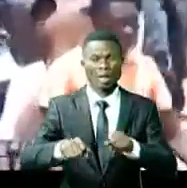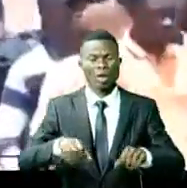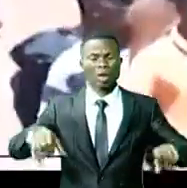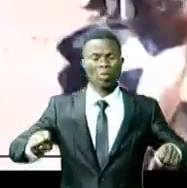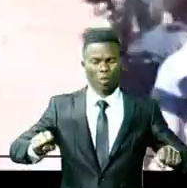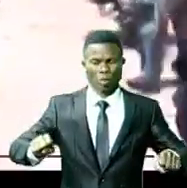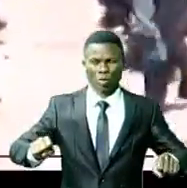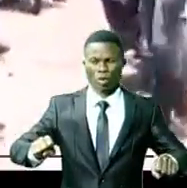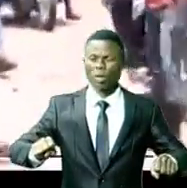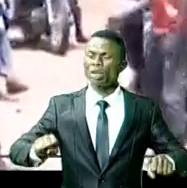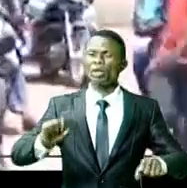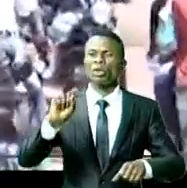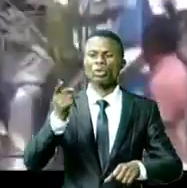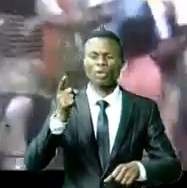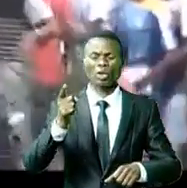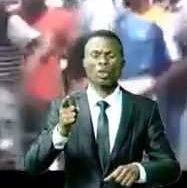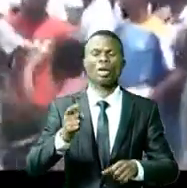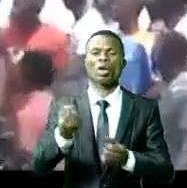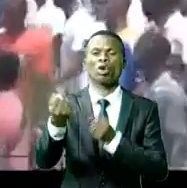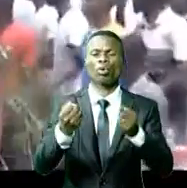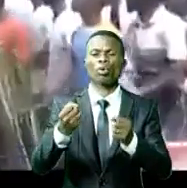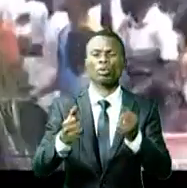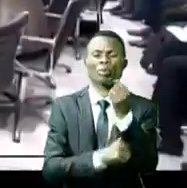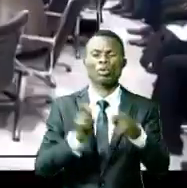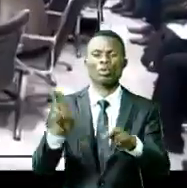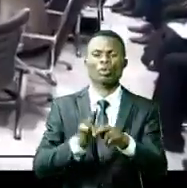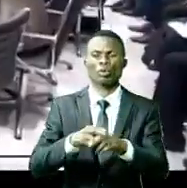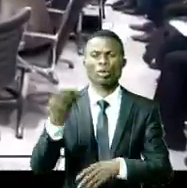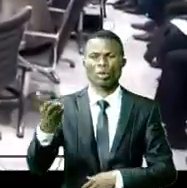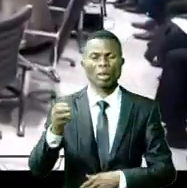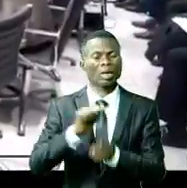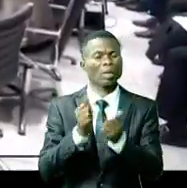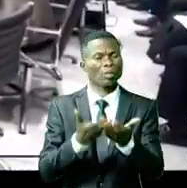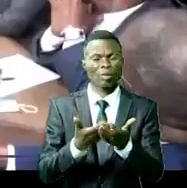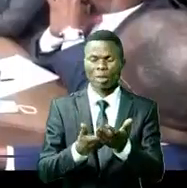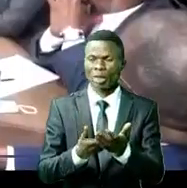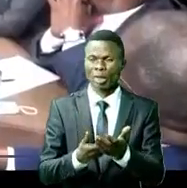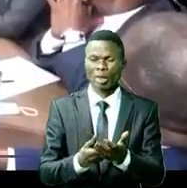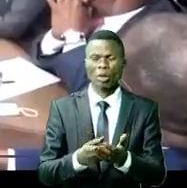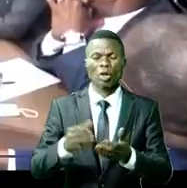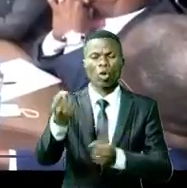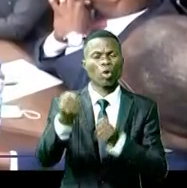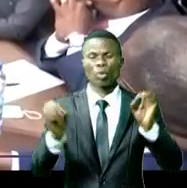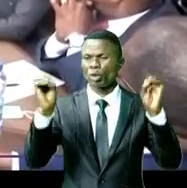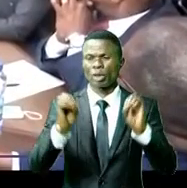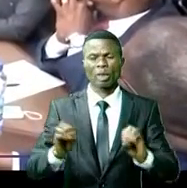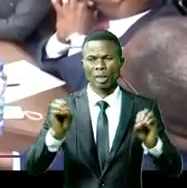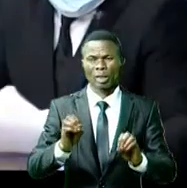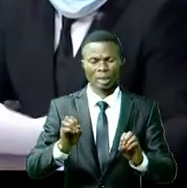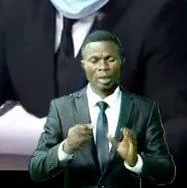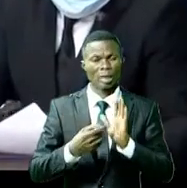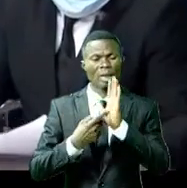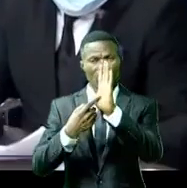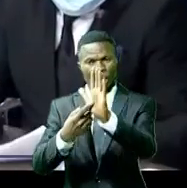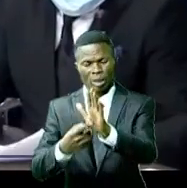sont les seuls moyens de transport utilisés par la population. Cette situation de manque des moyens de transport a été